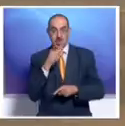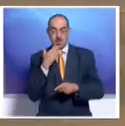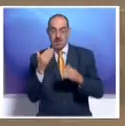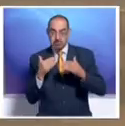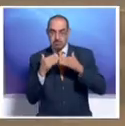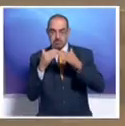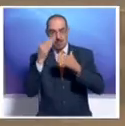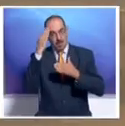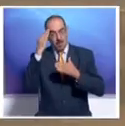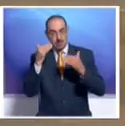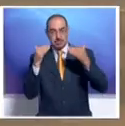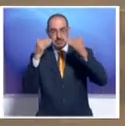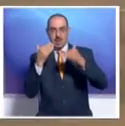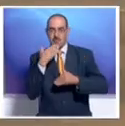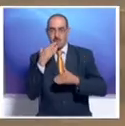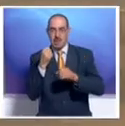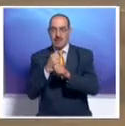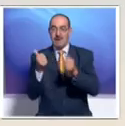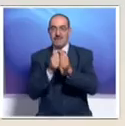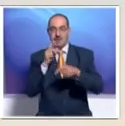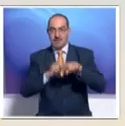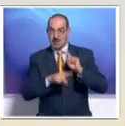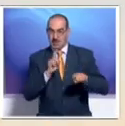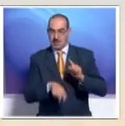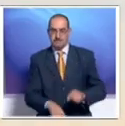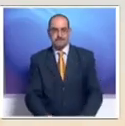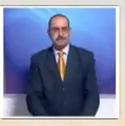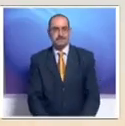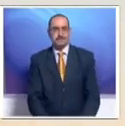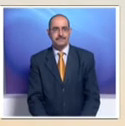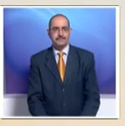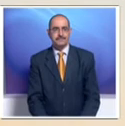أكثر في التحكم في منظومات الأسلحة.